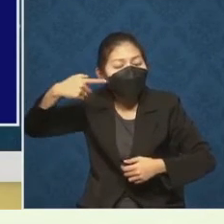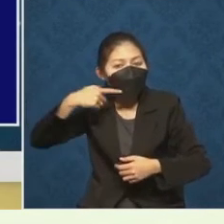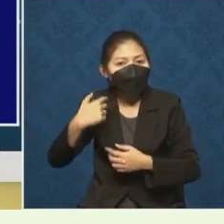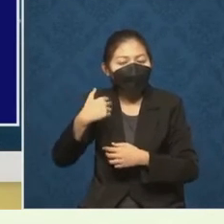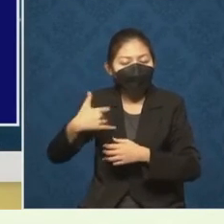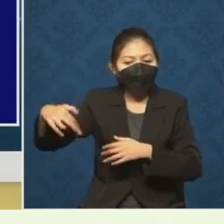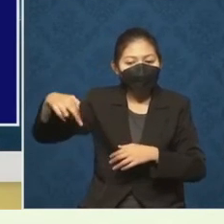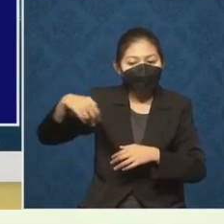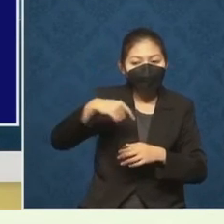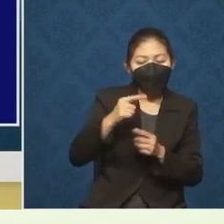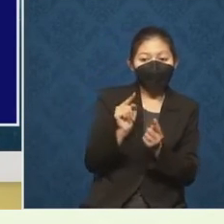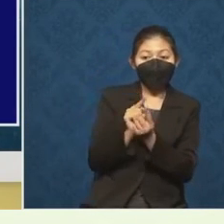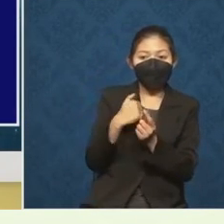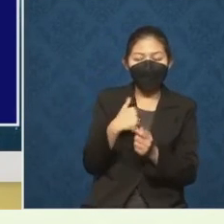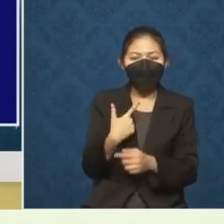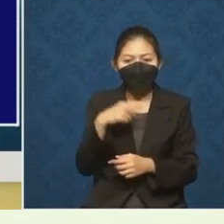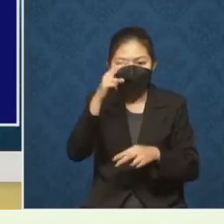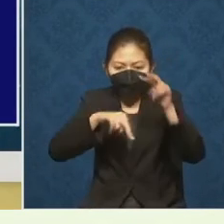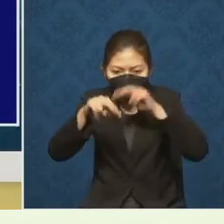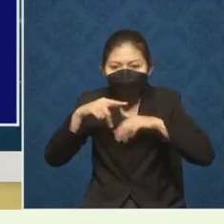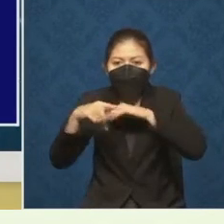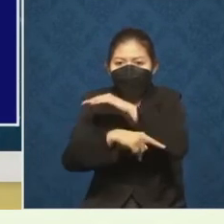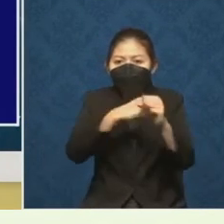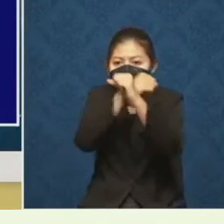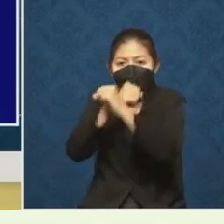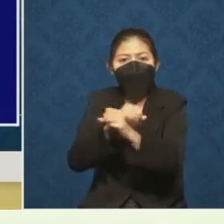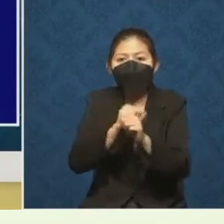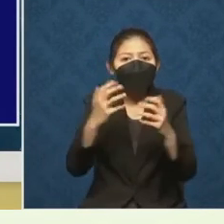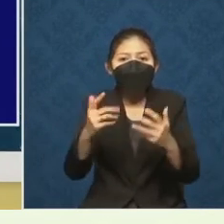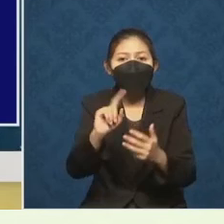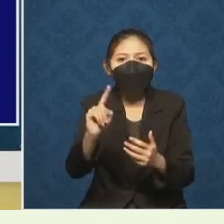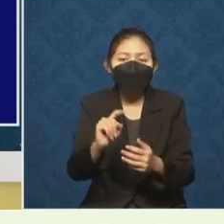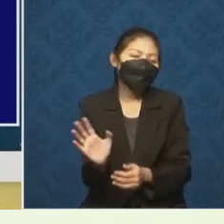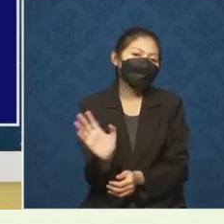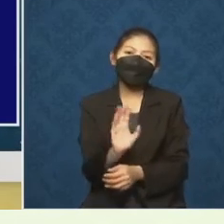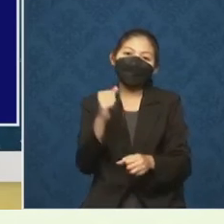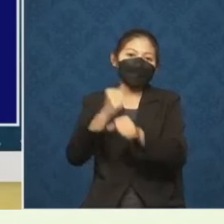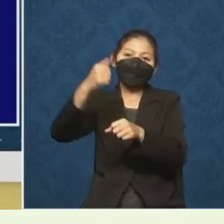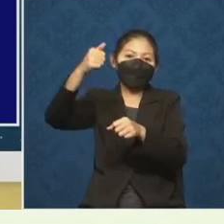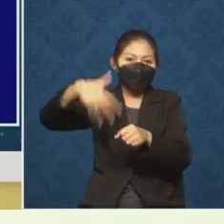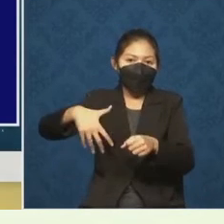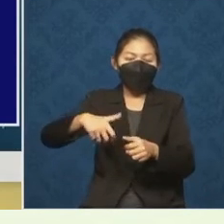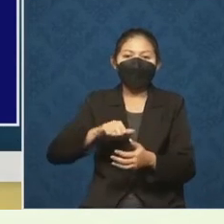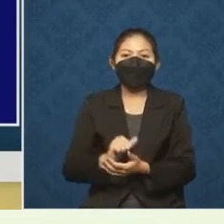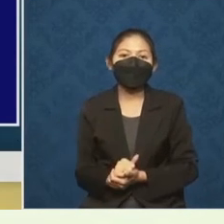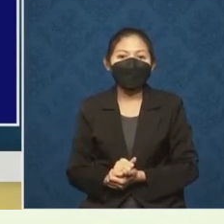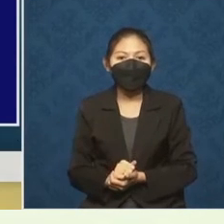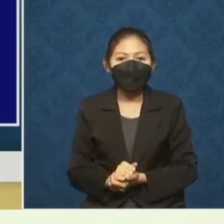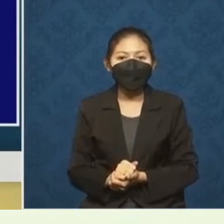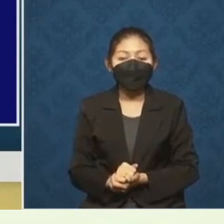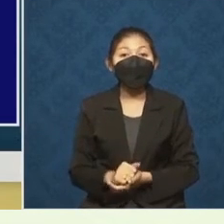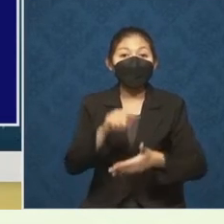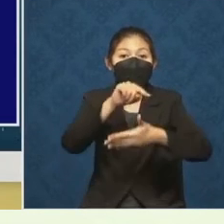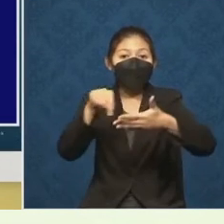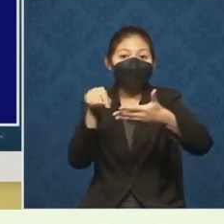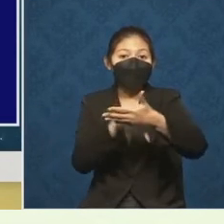การเลือกตั้งมันสุจริตได้ยังไงนะครับไม่มีทางนะครับการเลือกตั้งเขามีเลือกตั้งแต่ละครั้งเ